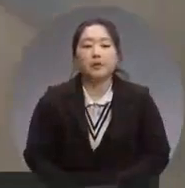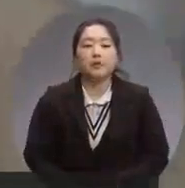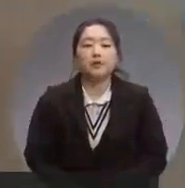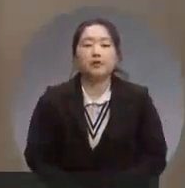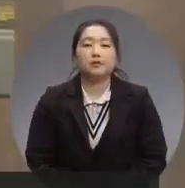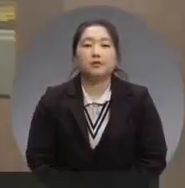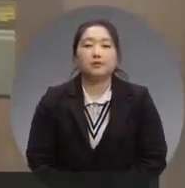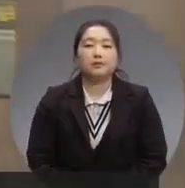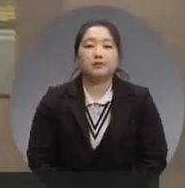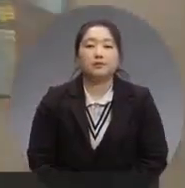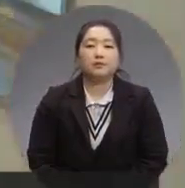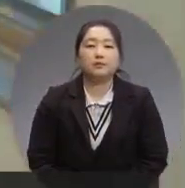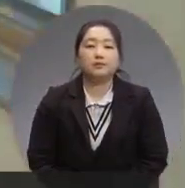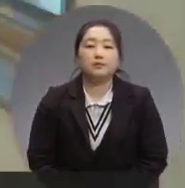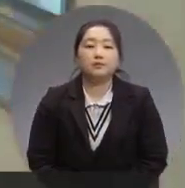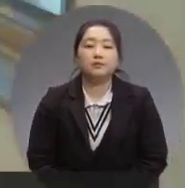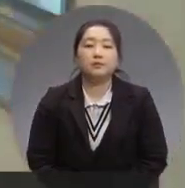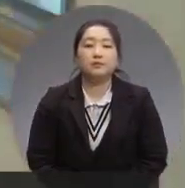취재했습니다.